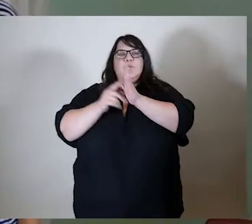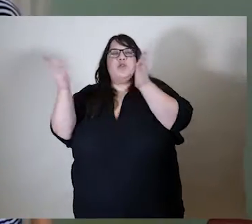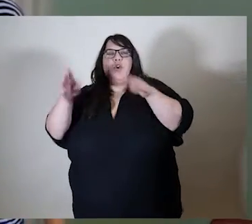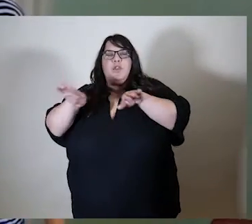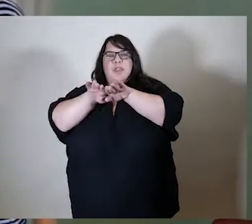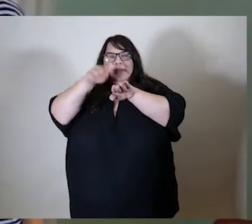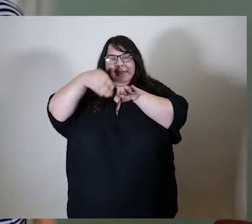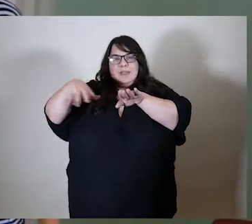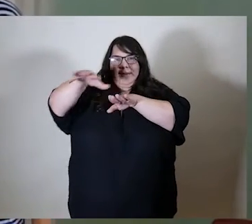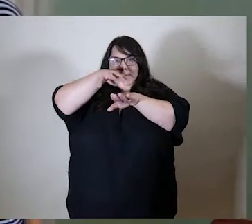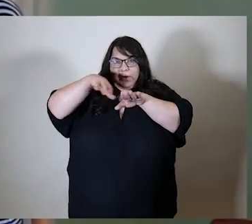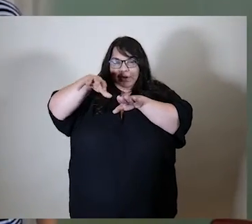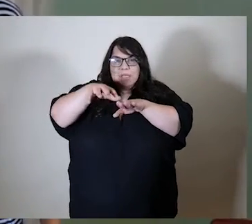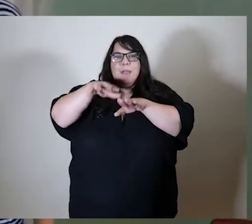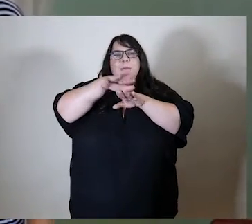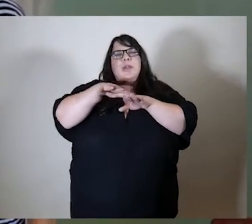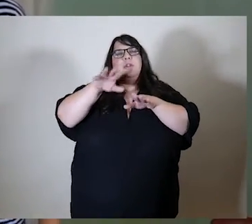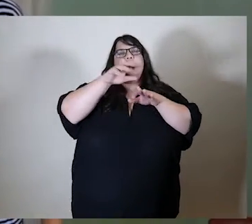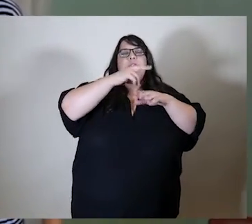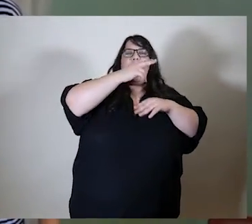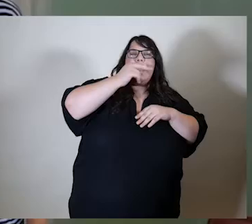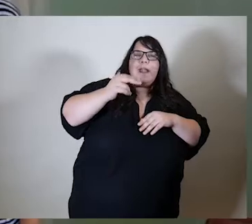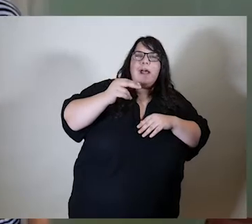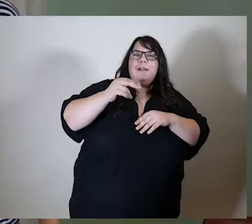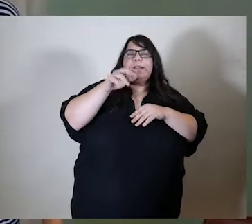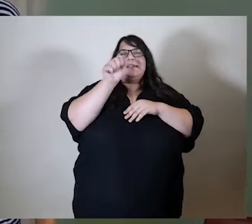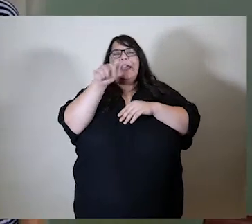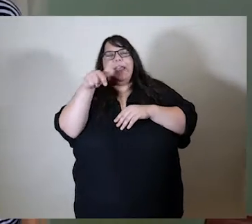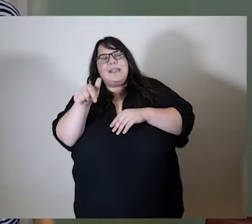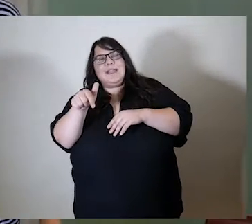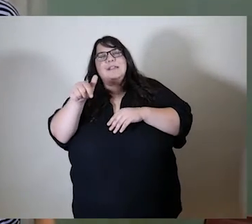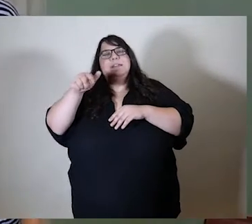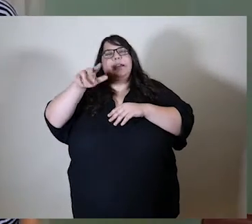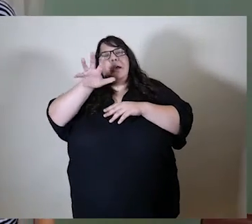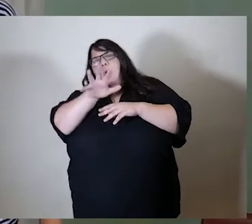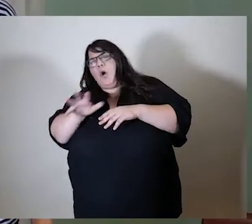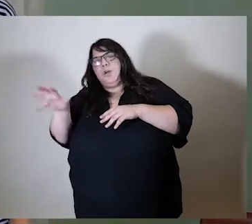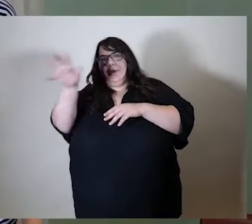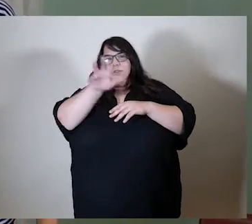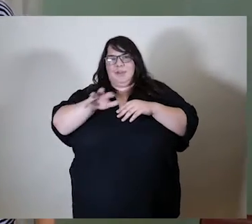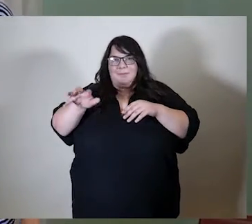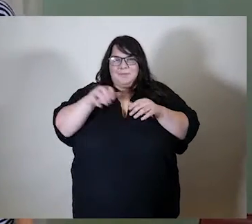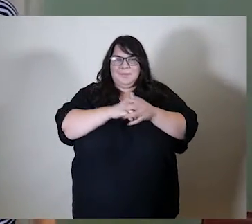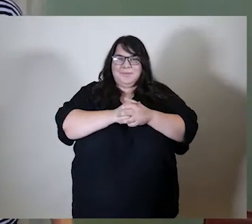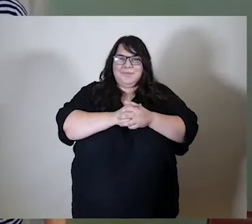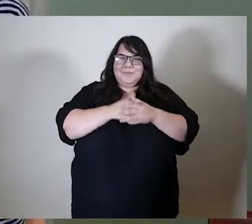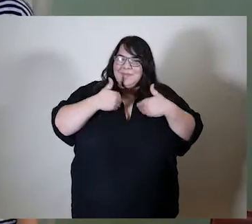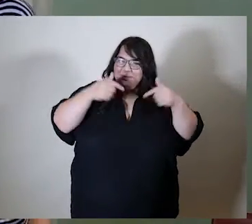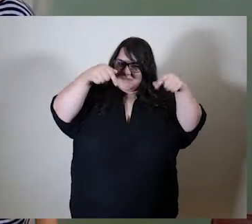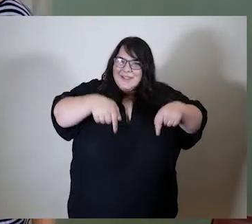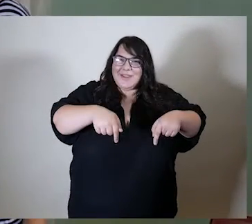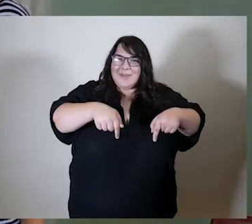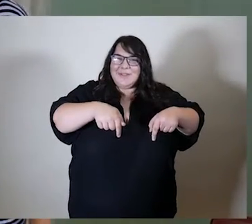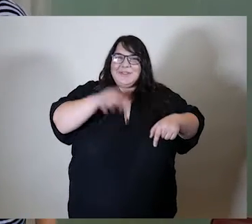Κορινθία και απευθύνεται στους κατοίκους της Ακράτας, της Αιγύρας αλλά και της ευρύτερης περιοχής. Είμαστε και εμείς